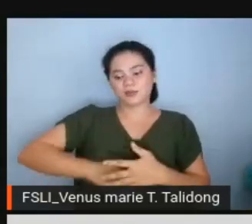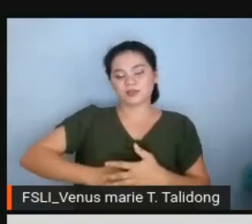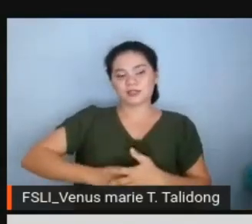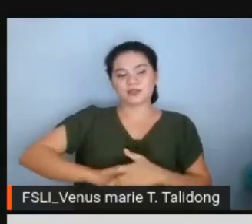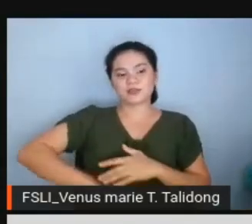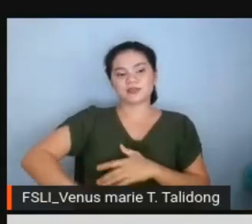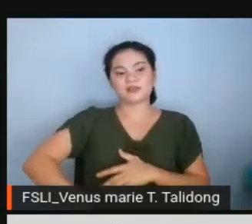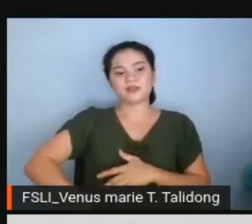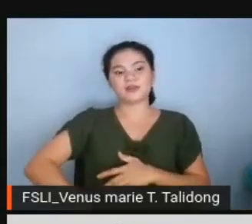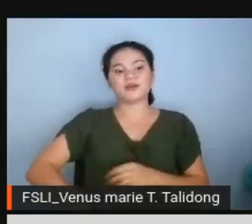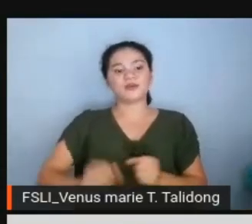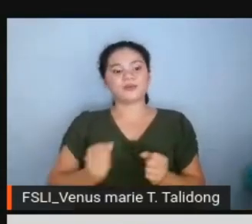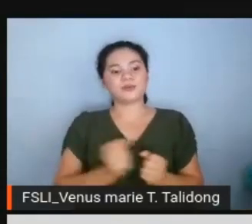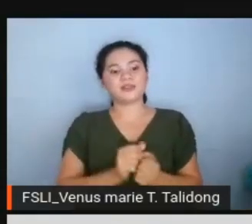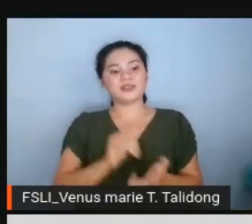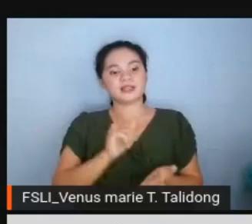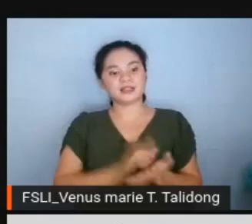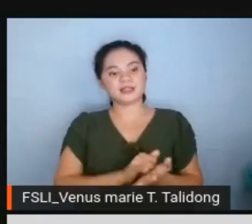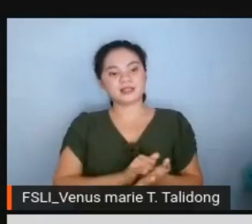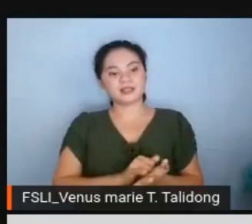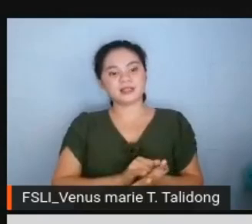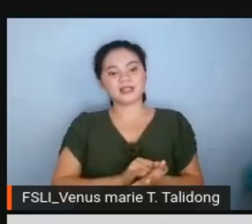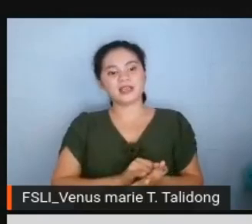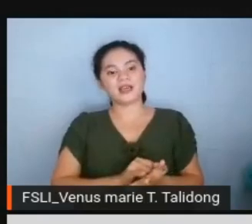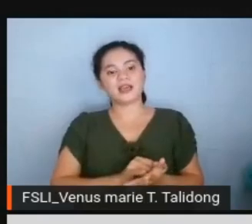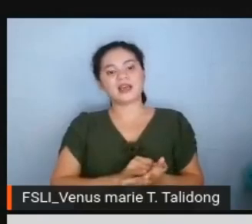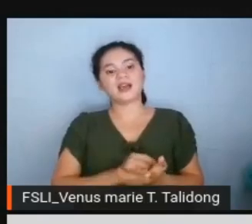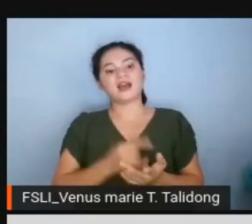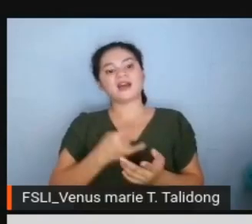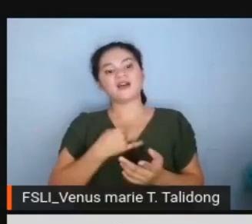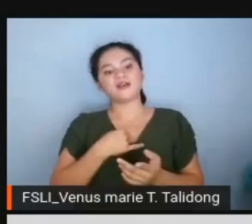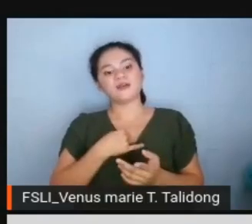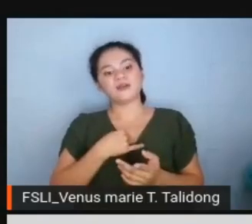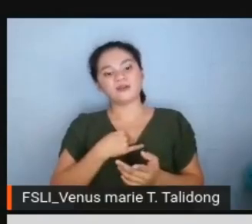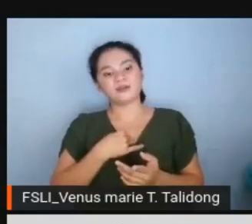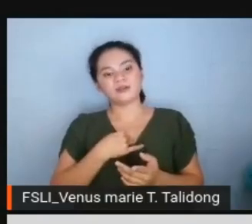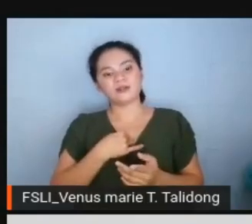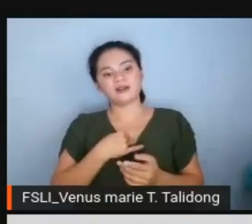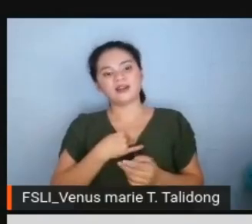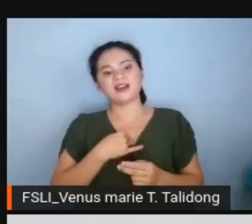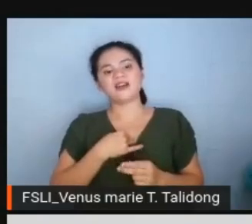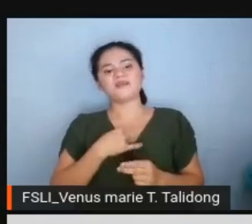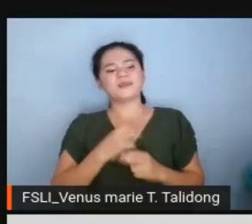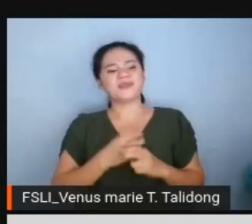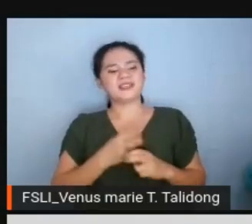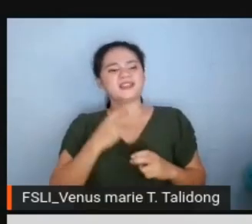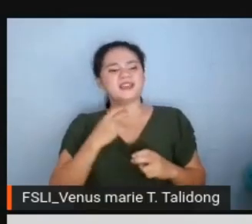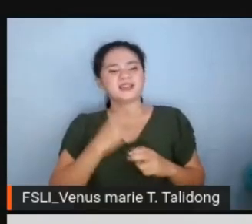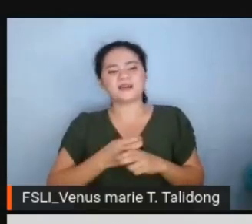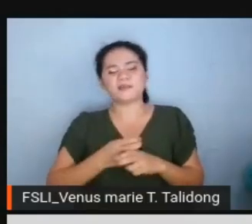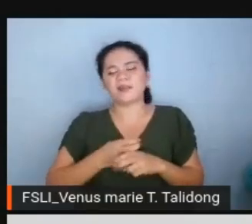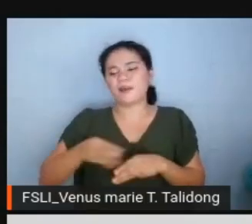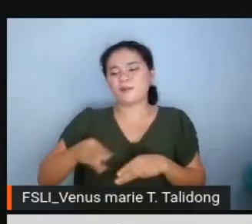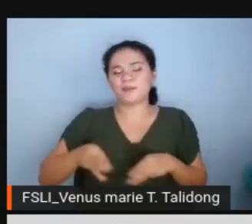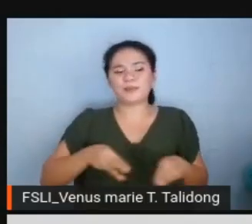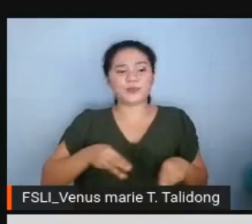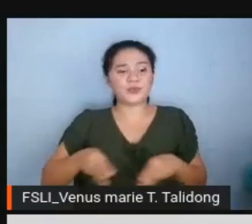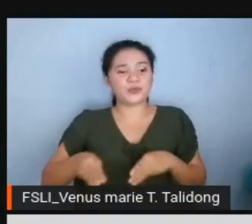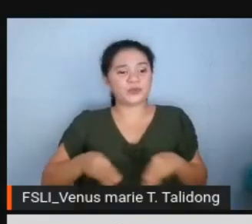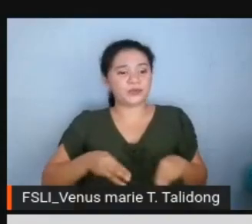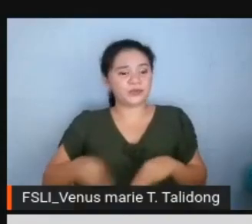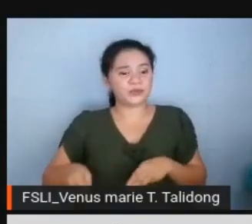that, medyo compromised po ang atin hong mobility. Ibig sabihin, may problema medyo